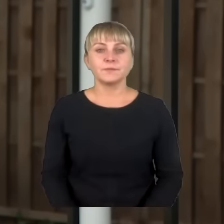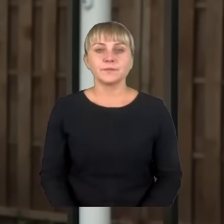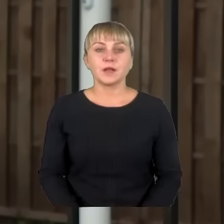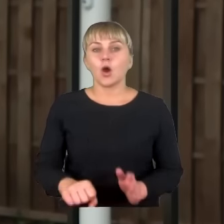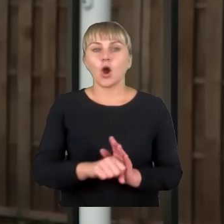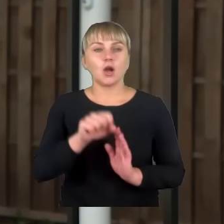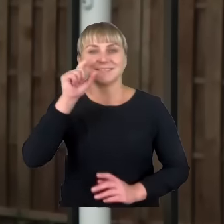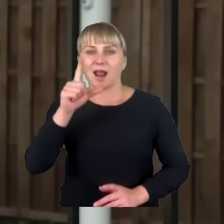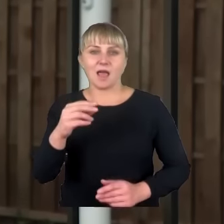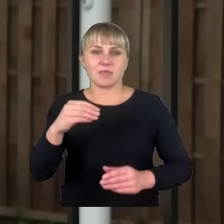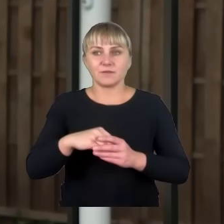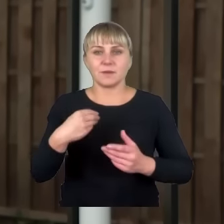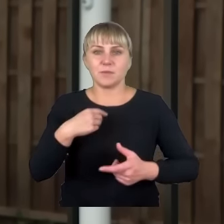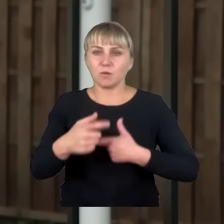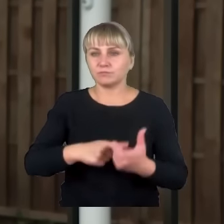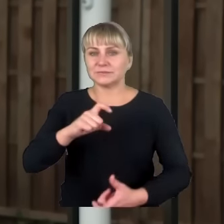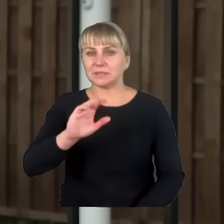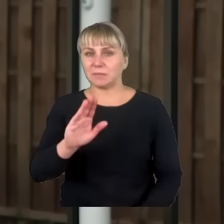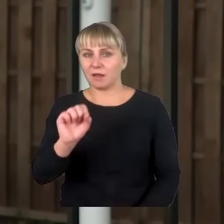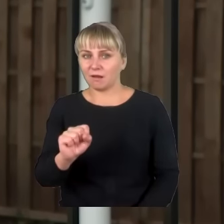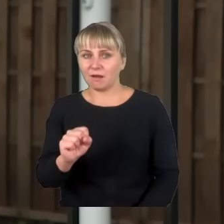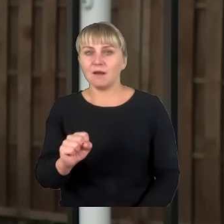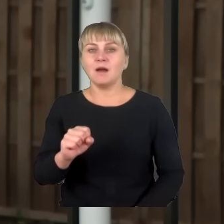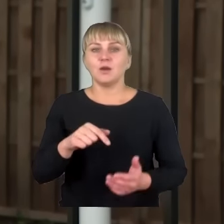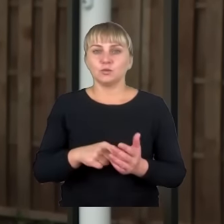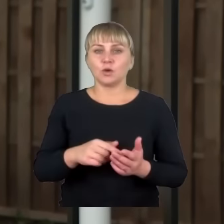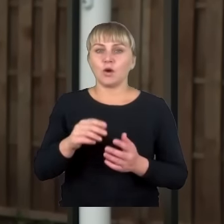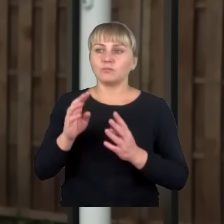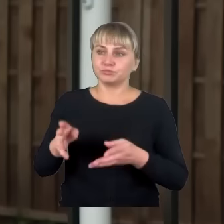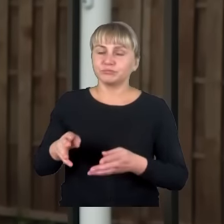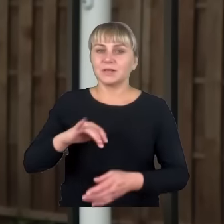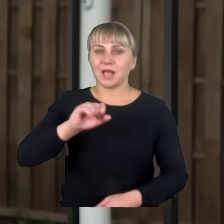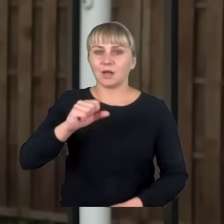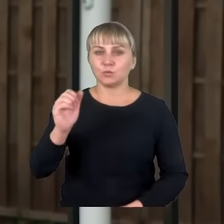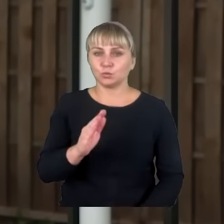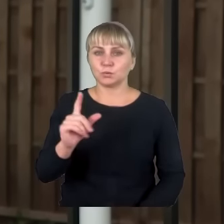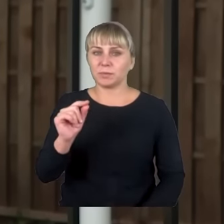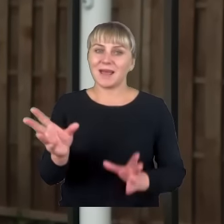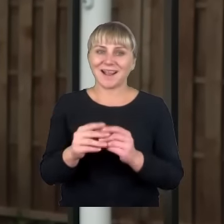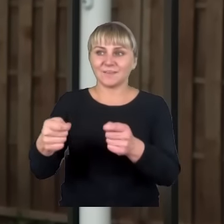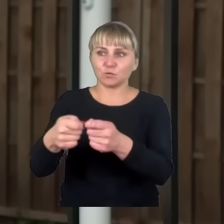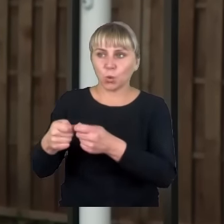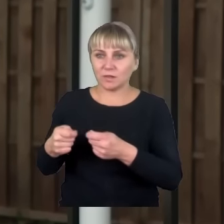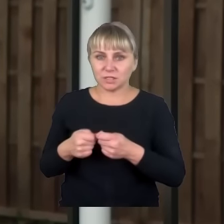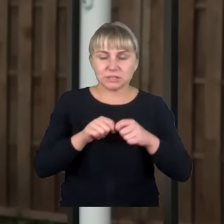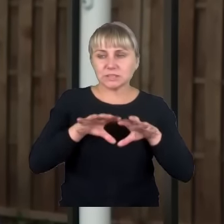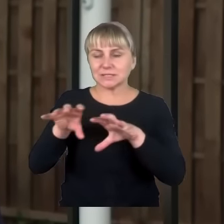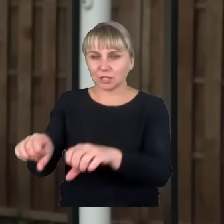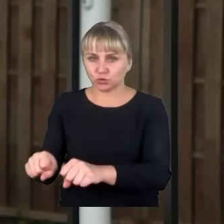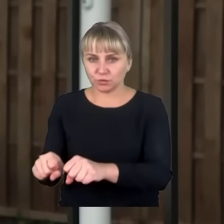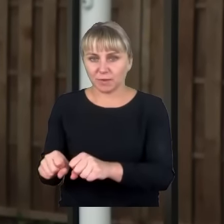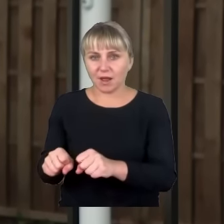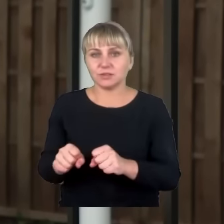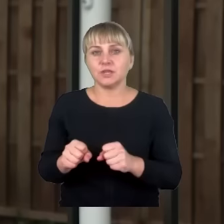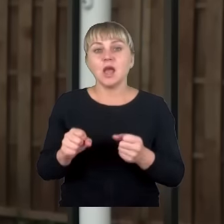trwały czynności CBA właśnie w tej sprawie. Janusz P. wraz ze wspólnikami zostali zatrzymani w związku z